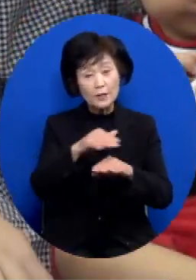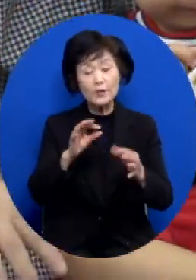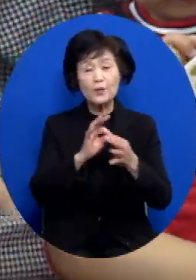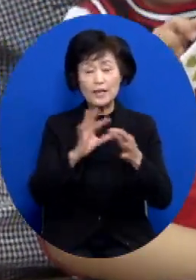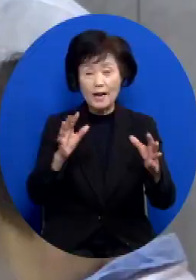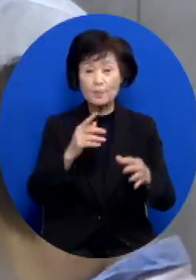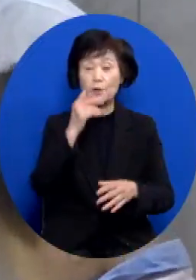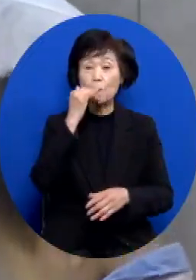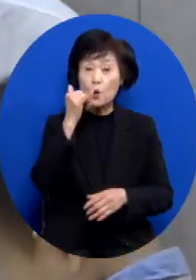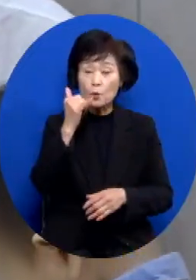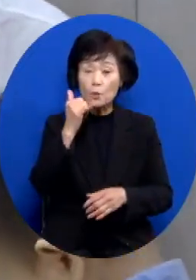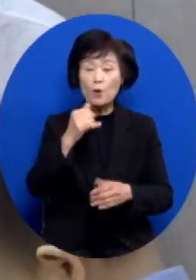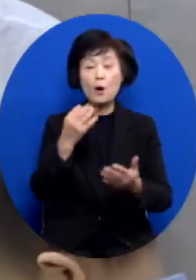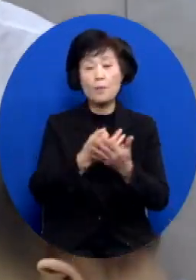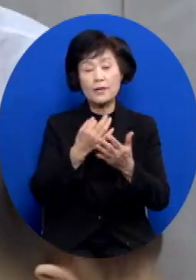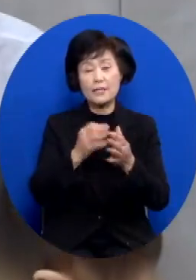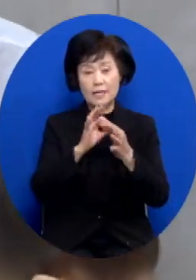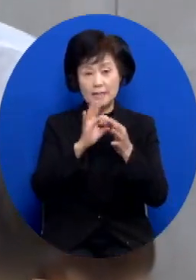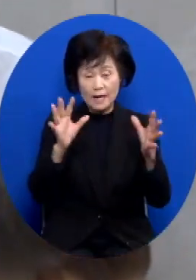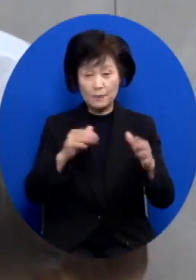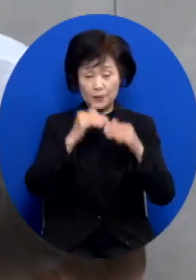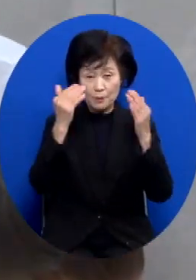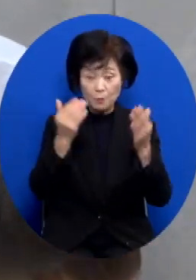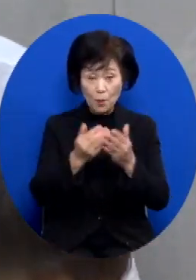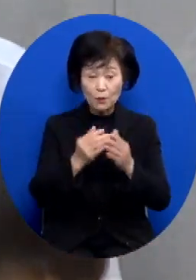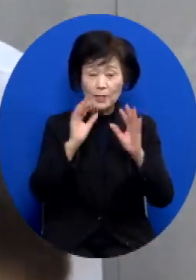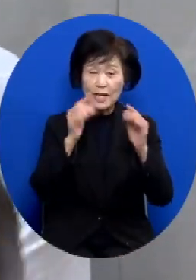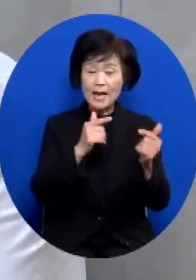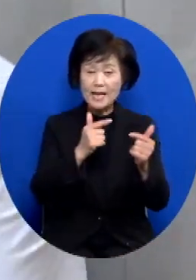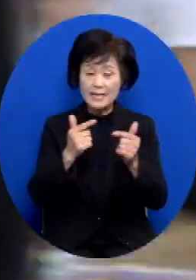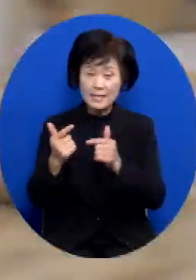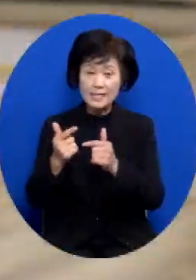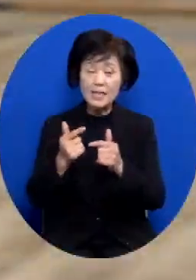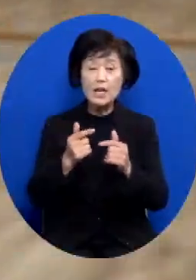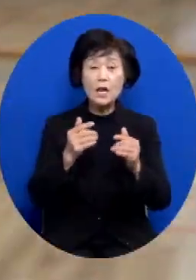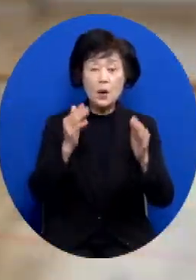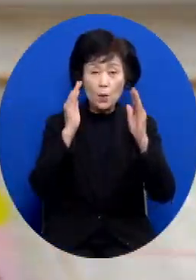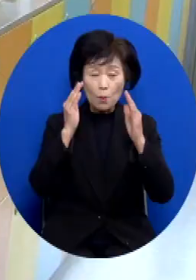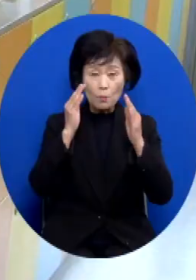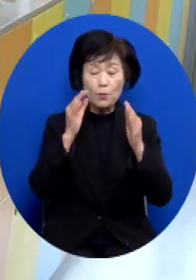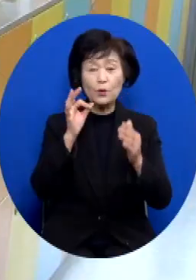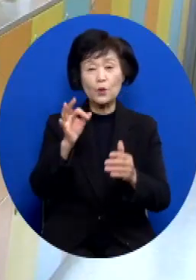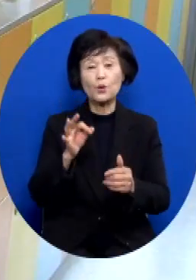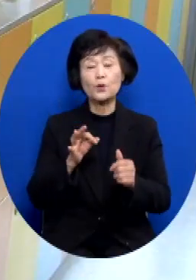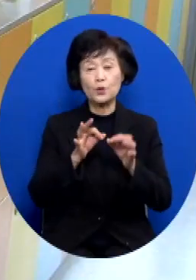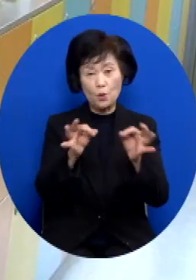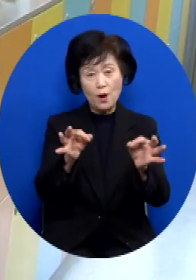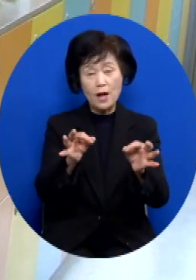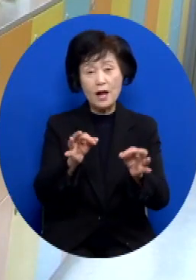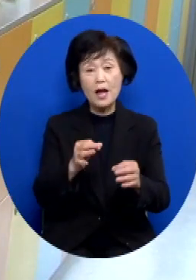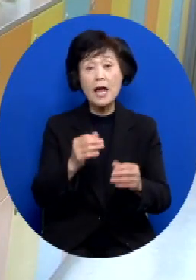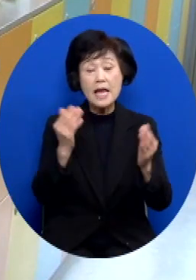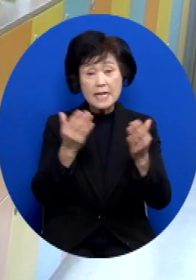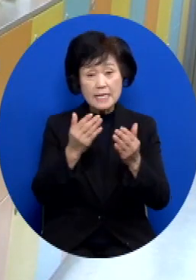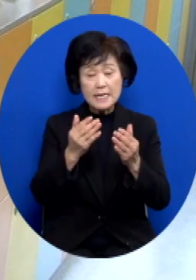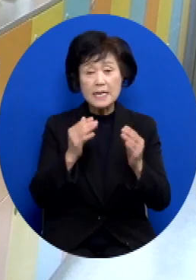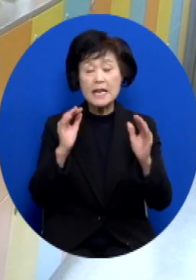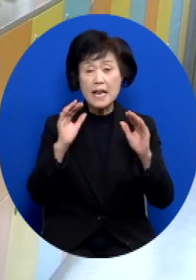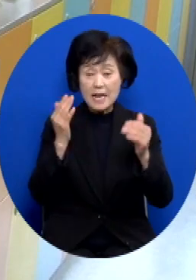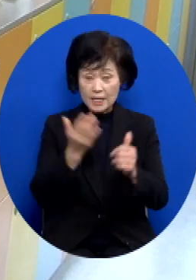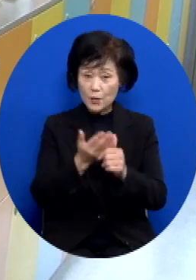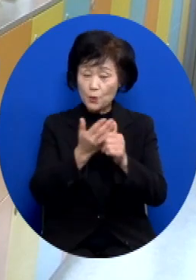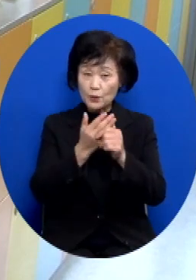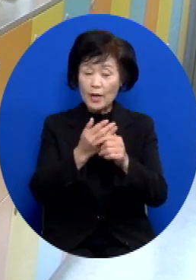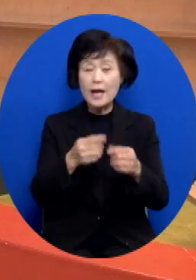부모의 소득 수준의 관계없이 모든 계층의 유화에 보육류와 유아 학비가 지원됩니다 일과 육아를 병행할 수 있도록